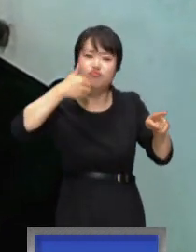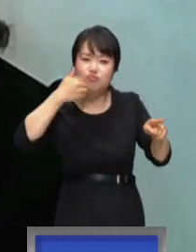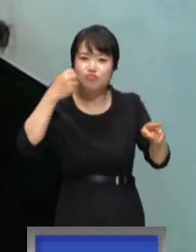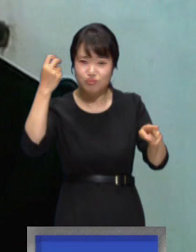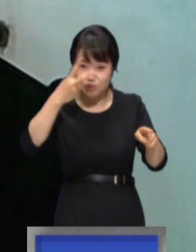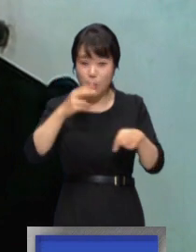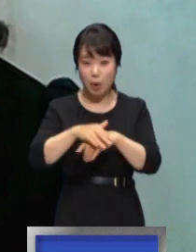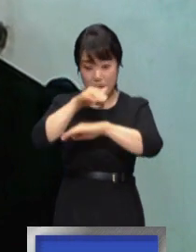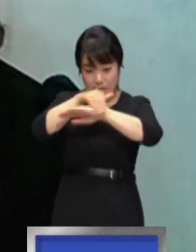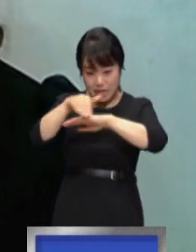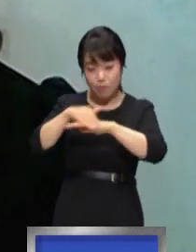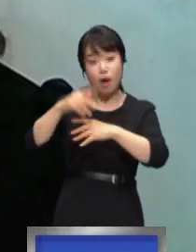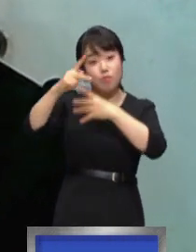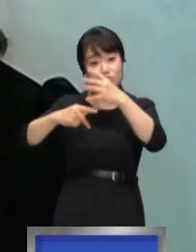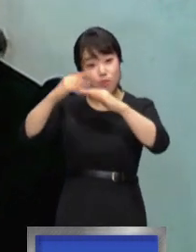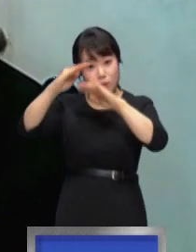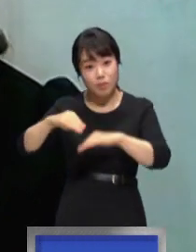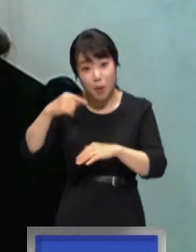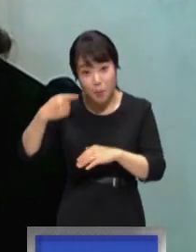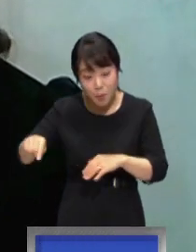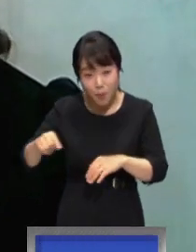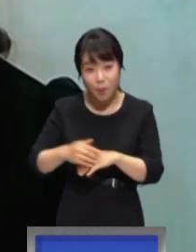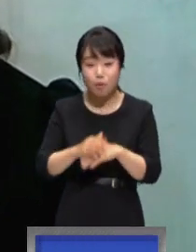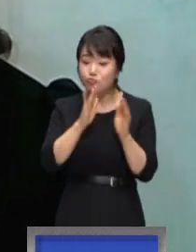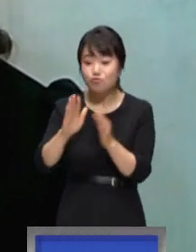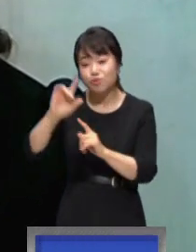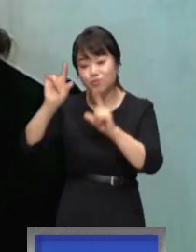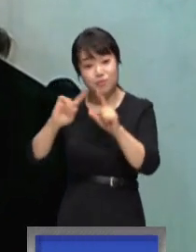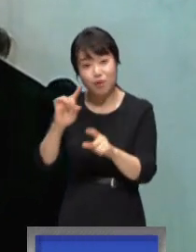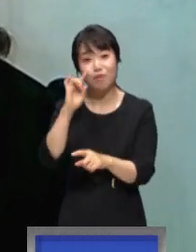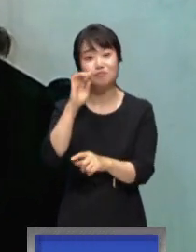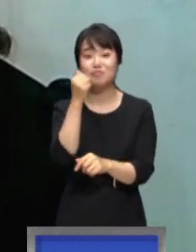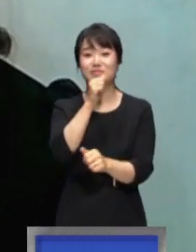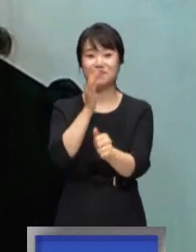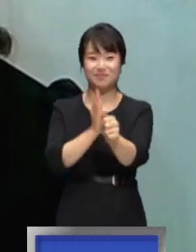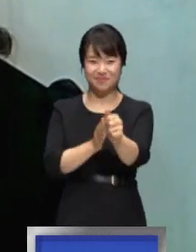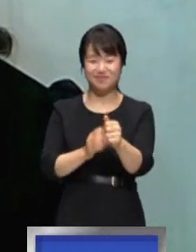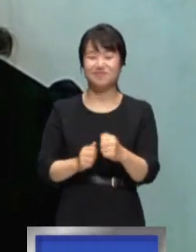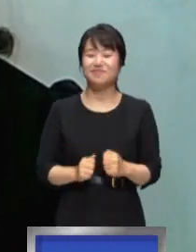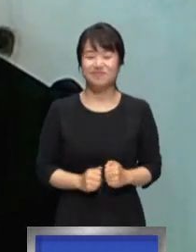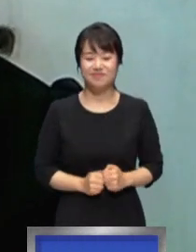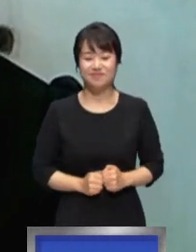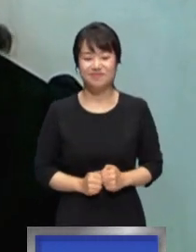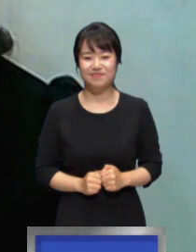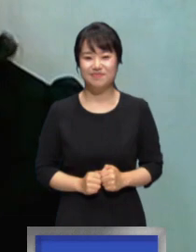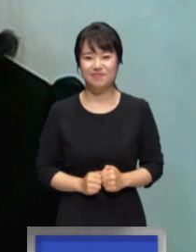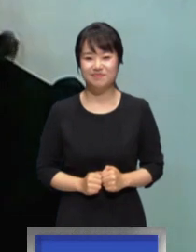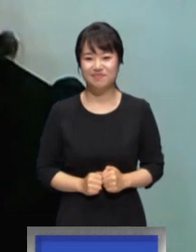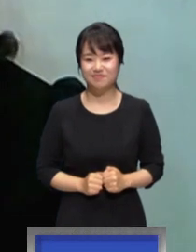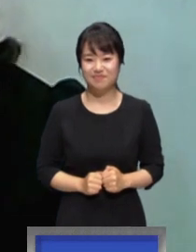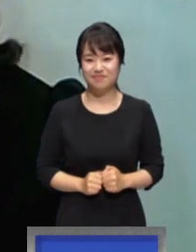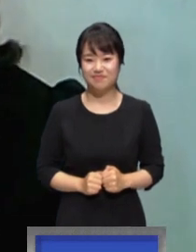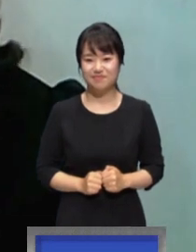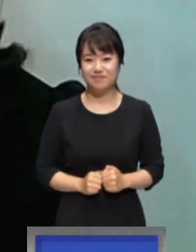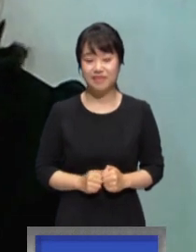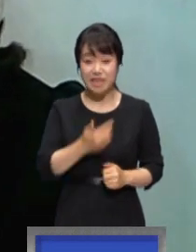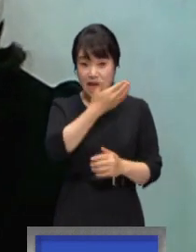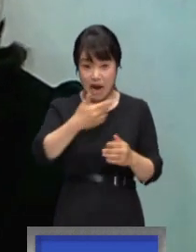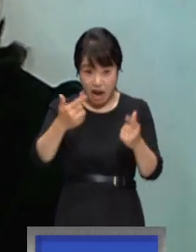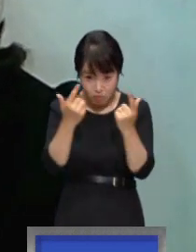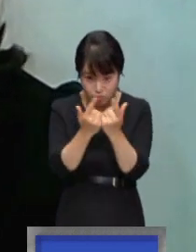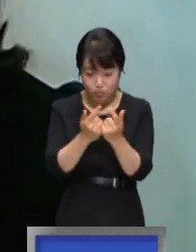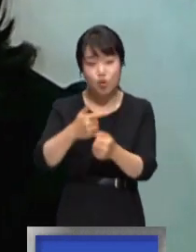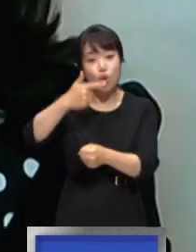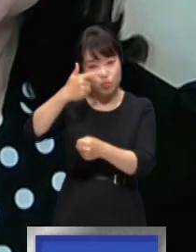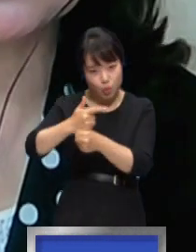이 기획 축제 프로그램을 어떻게 기획해 준비한 것인지 궁금합니다. 자세히 소개해 주시죠. 네, 강북구,